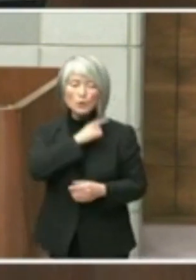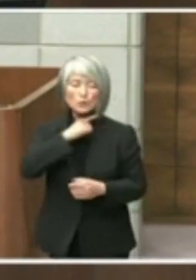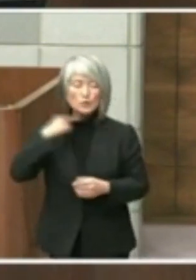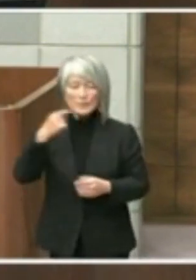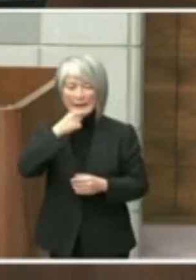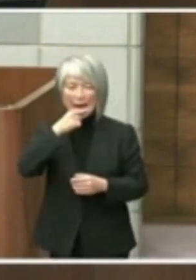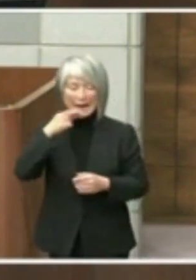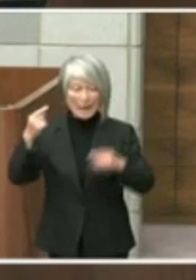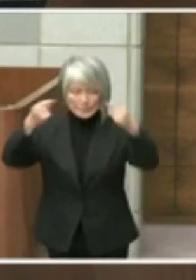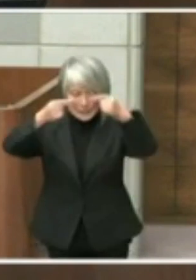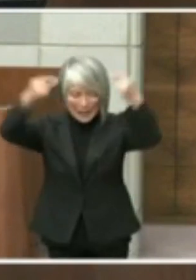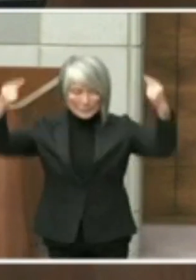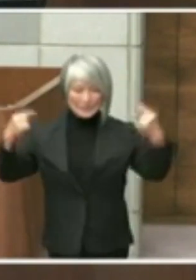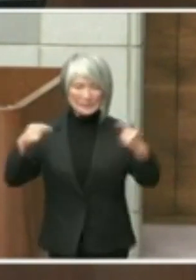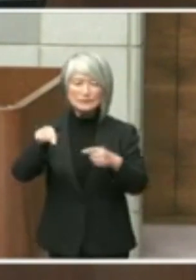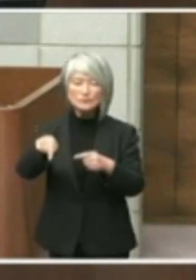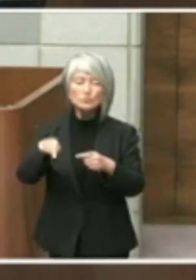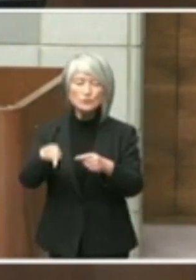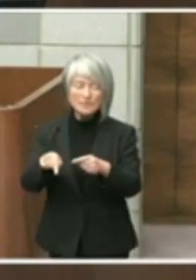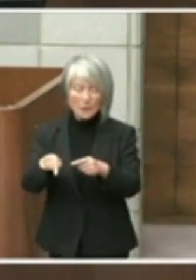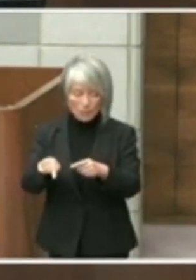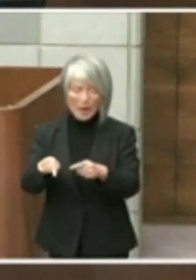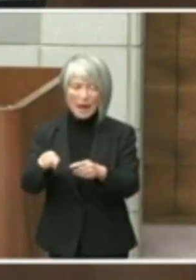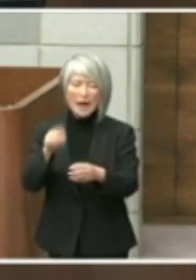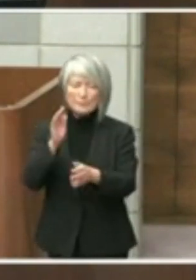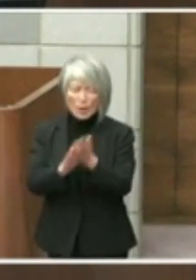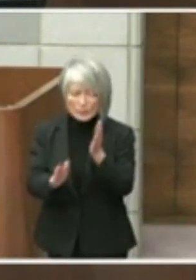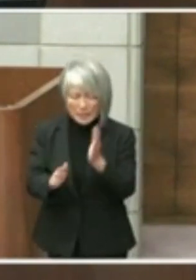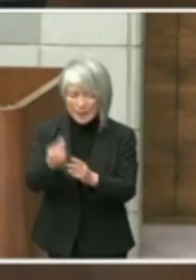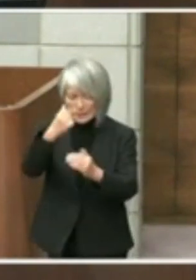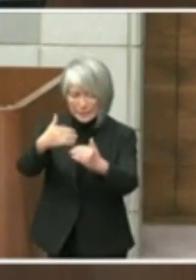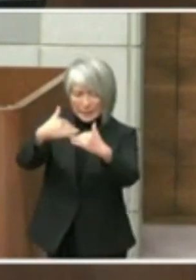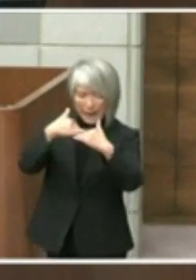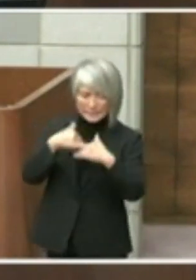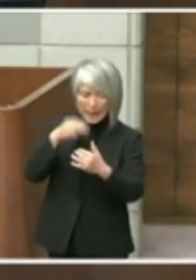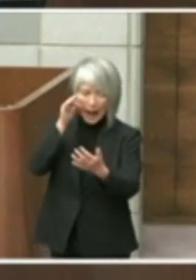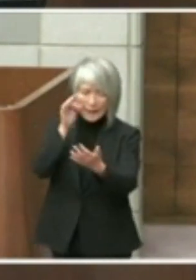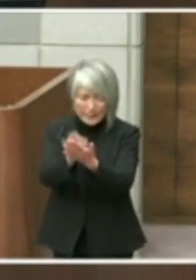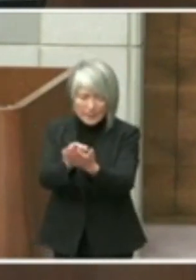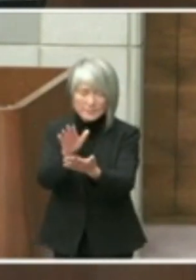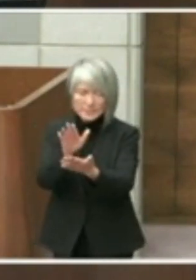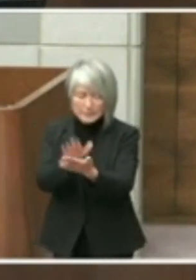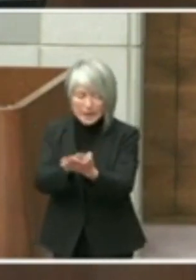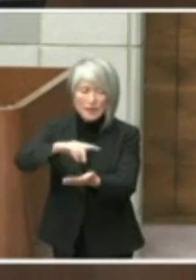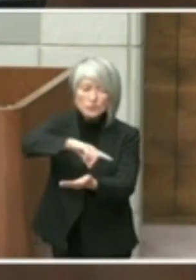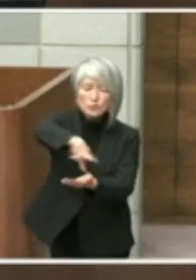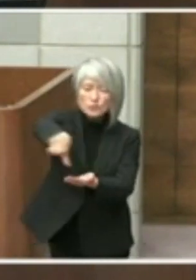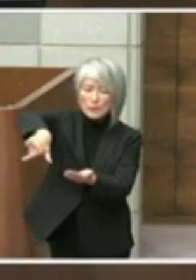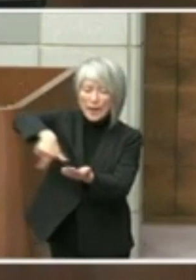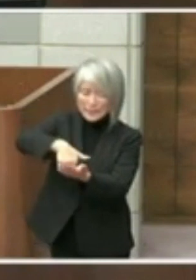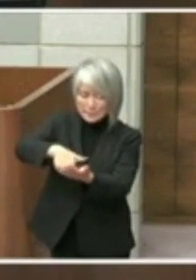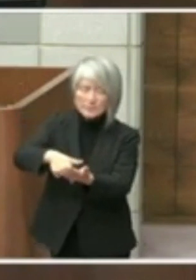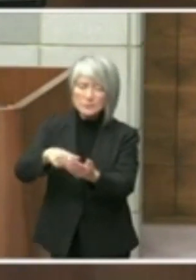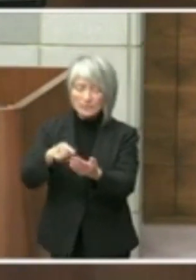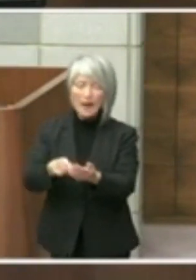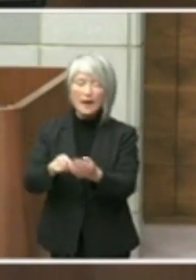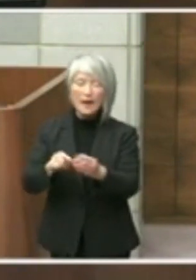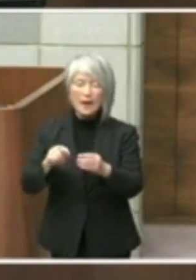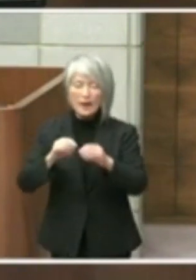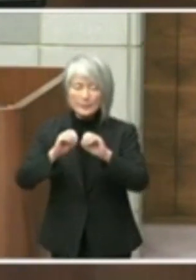再度被害木が確認された周辺の自治会や施設へチラシを配布し、クビアカツ